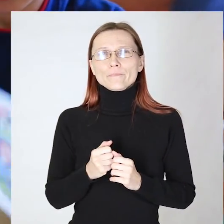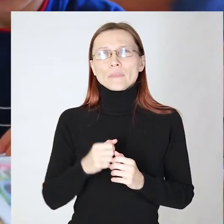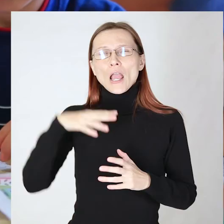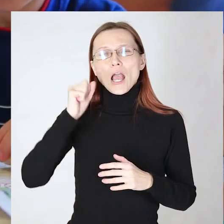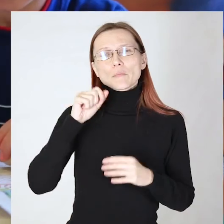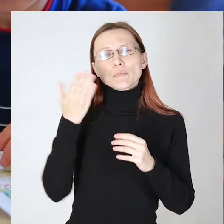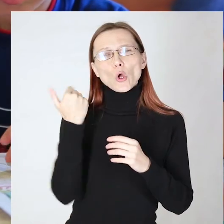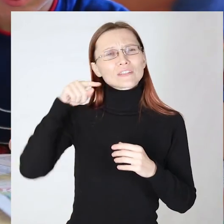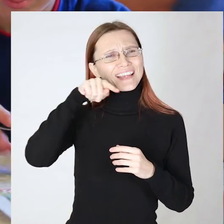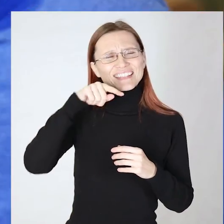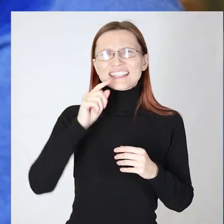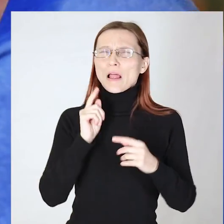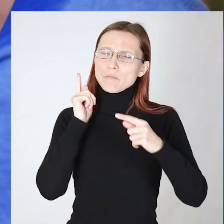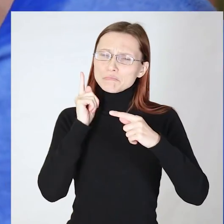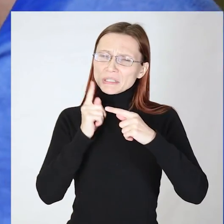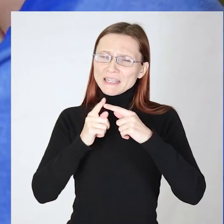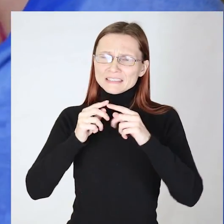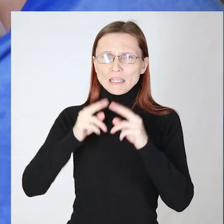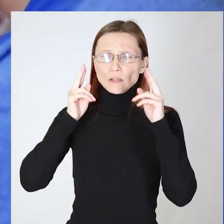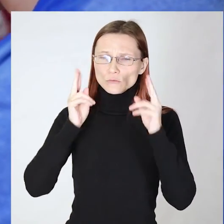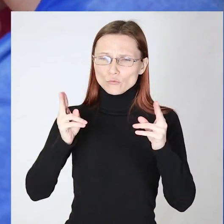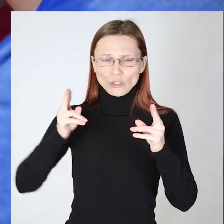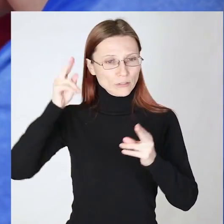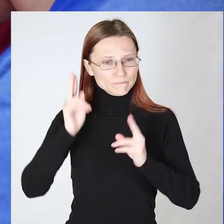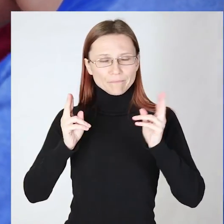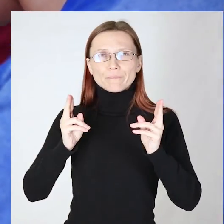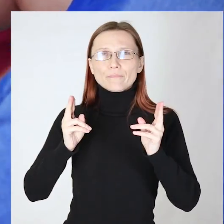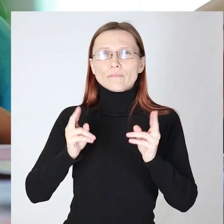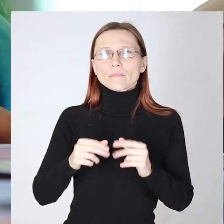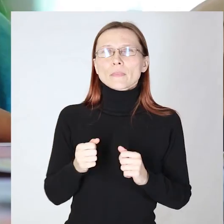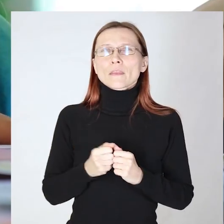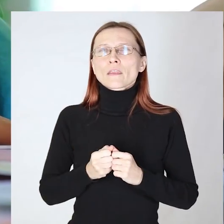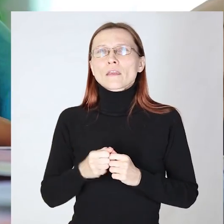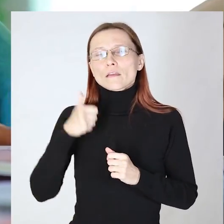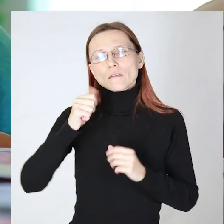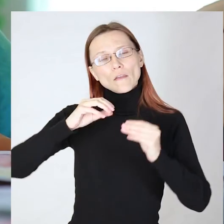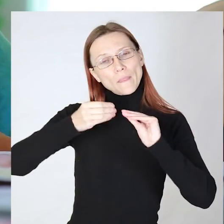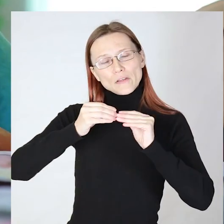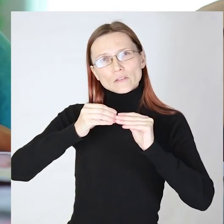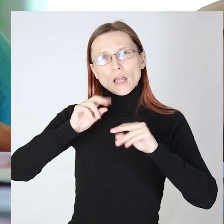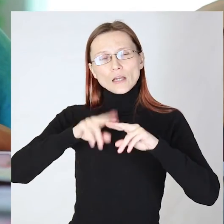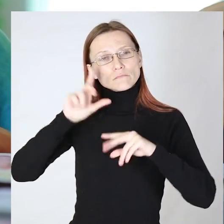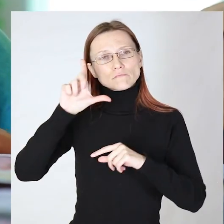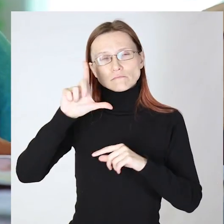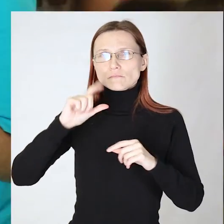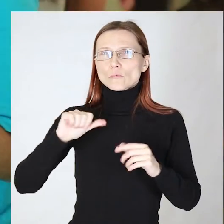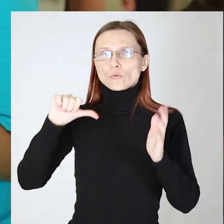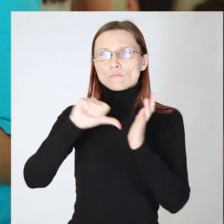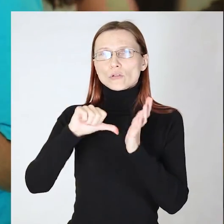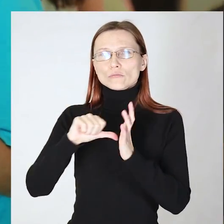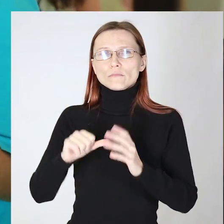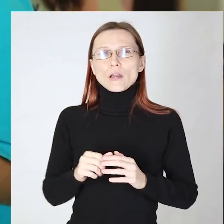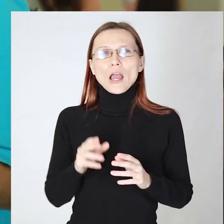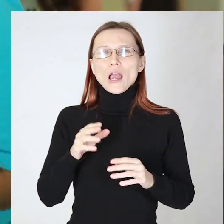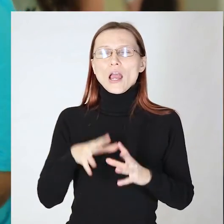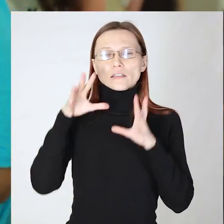aby bol ten cieľ zadefinovaný. To je jedna vec. A druhá vec je, aby, ak sa dosiahne ten